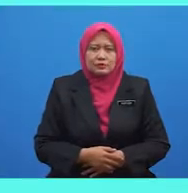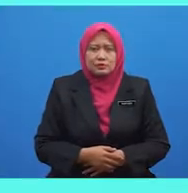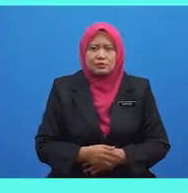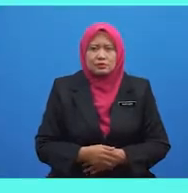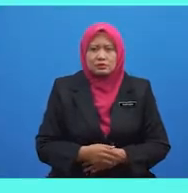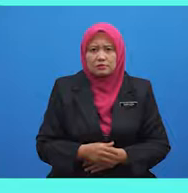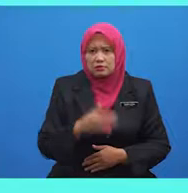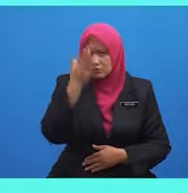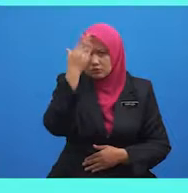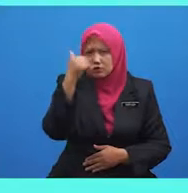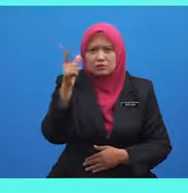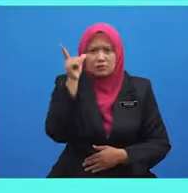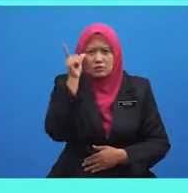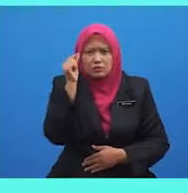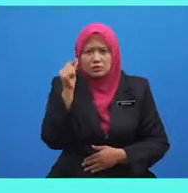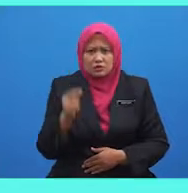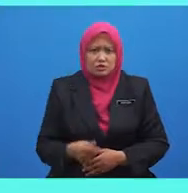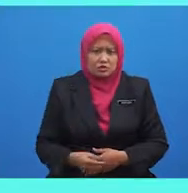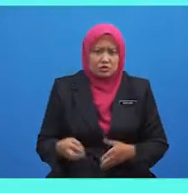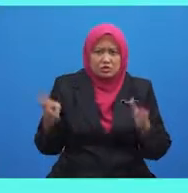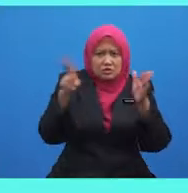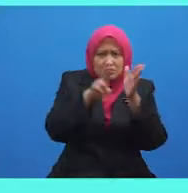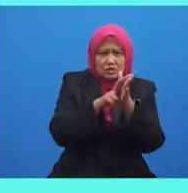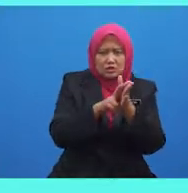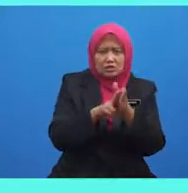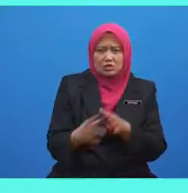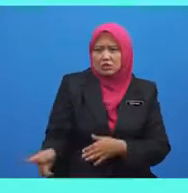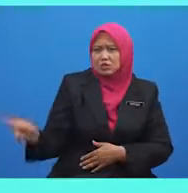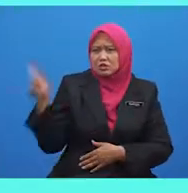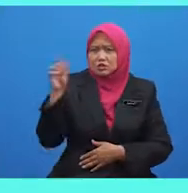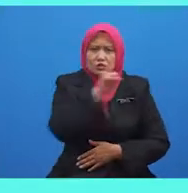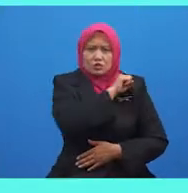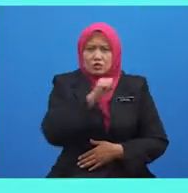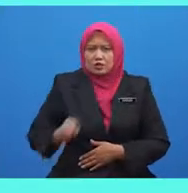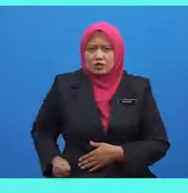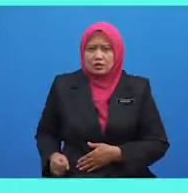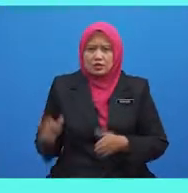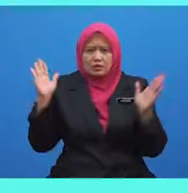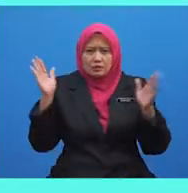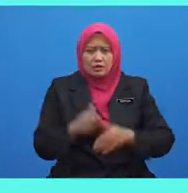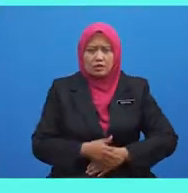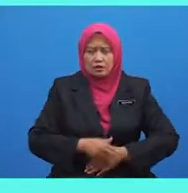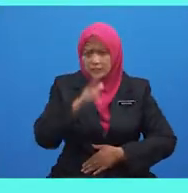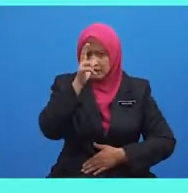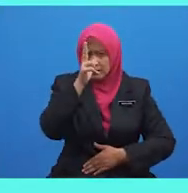Portugis menyerang dan menguasai Kesultanan Melayu Melaka? Ya, betul jawapan